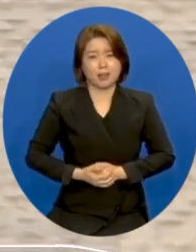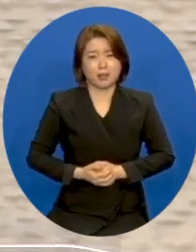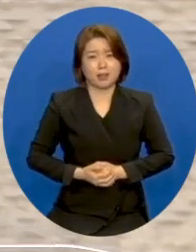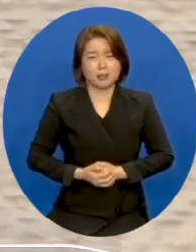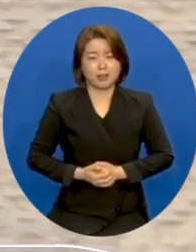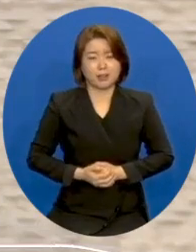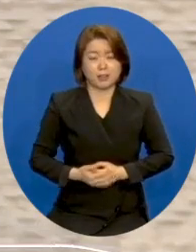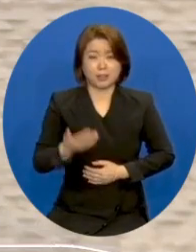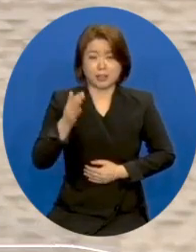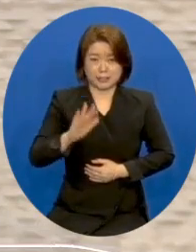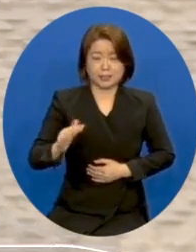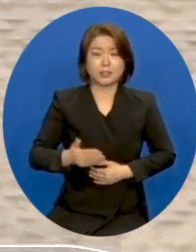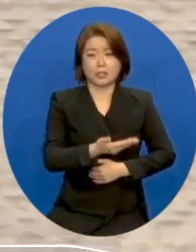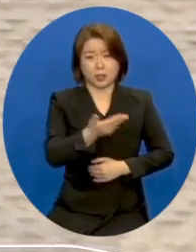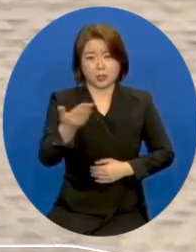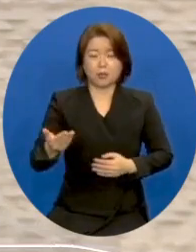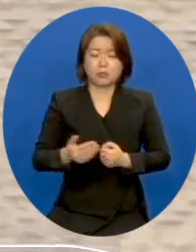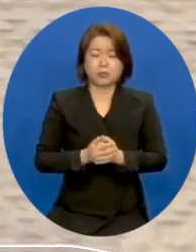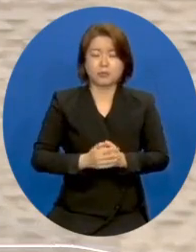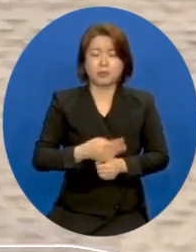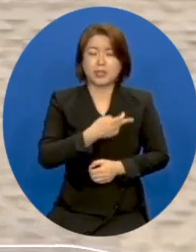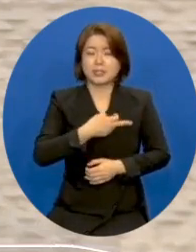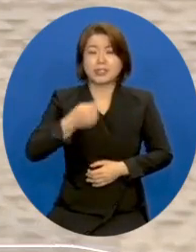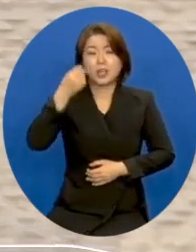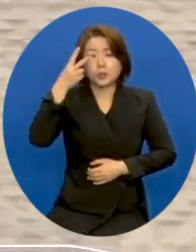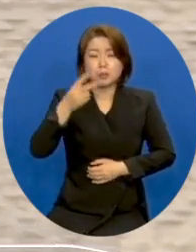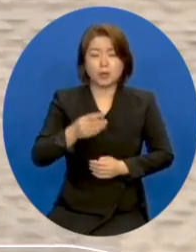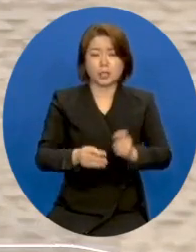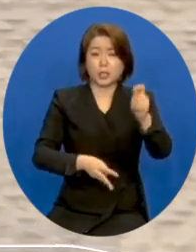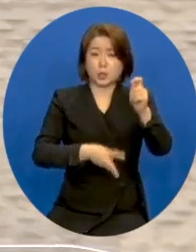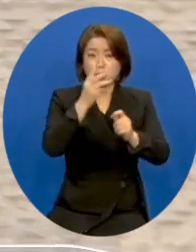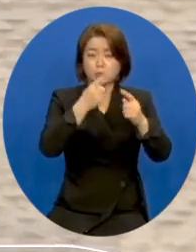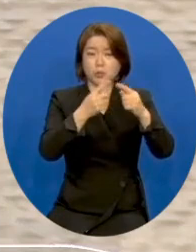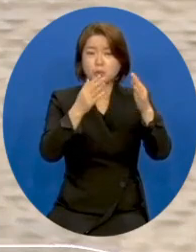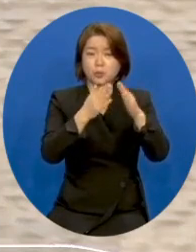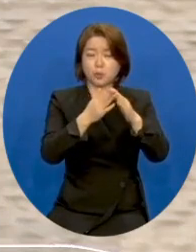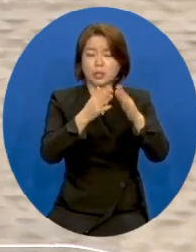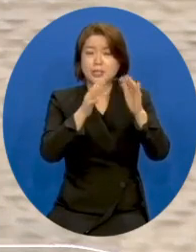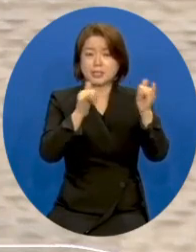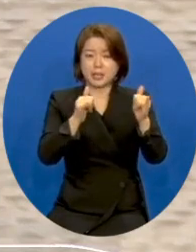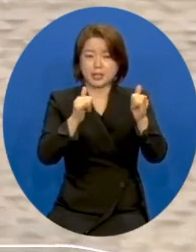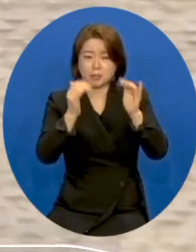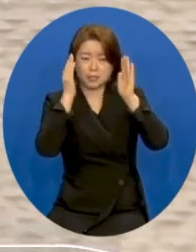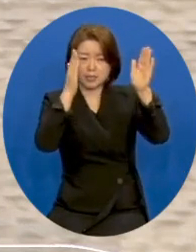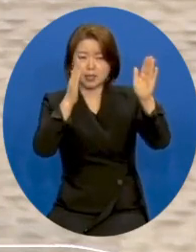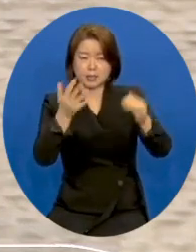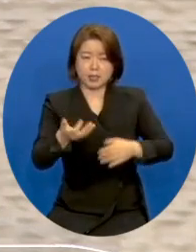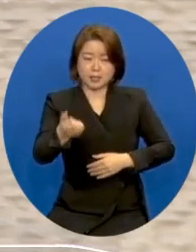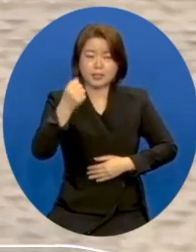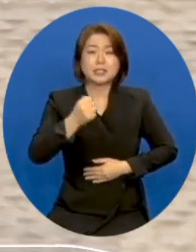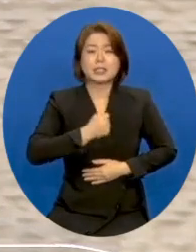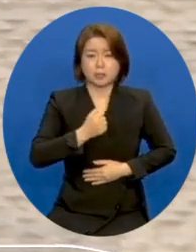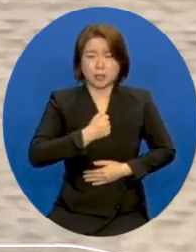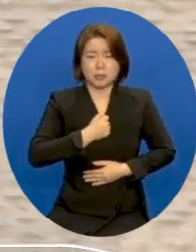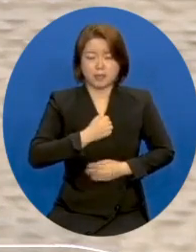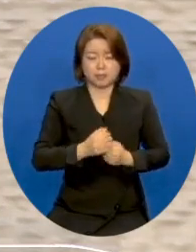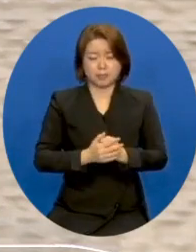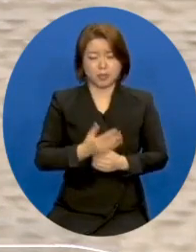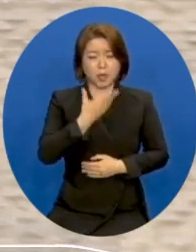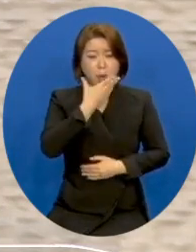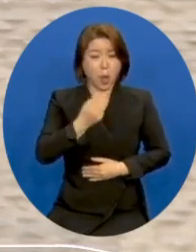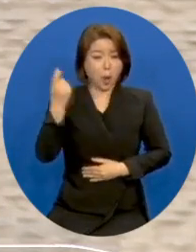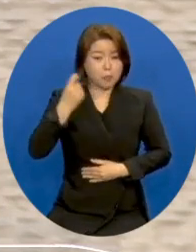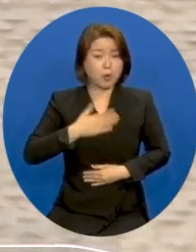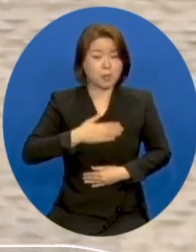그런데 여러분, 사도 바울이 고린도 교회의 교인들을 향하여 가졌던 그 답답함, 복음을 듣고도 실제로